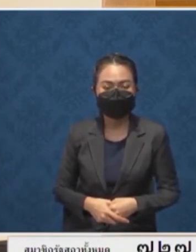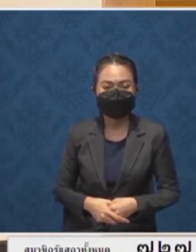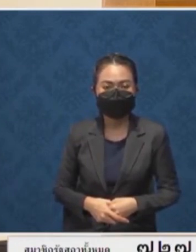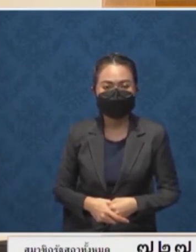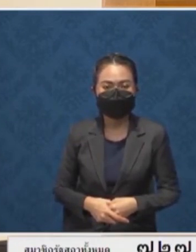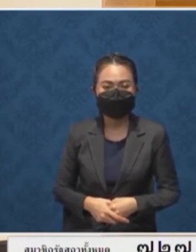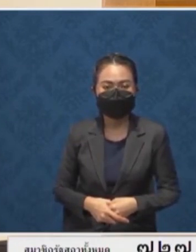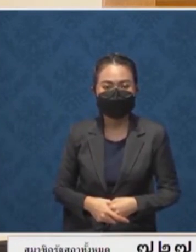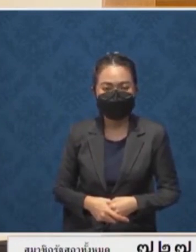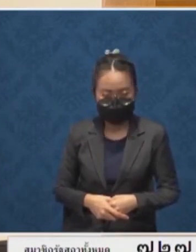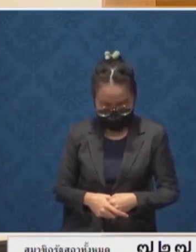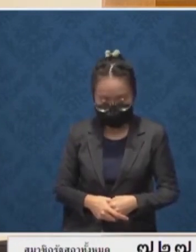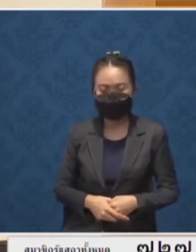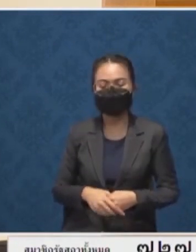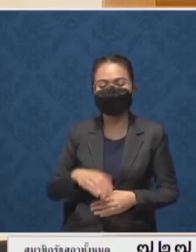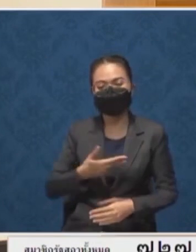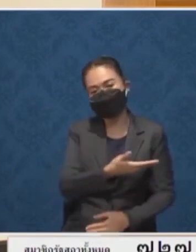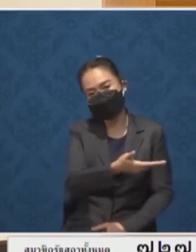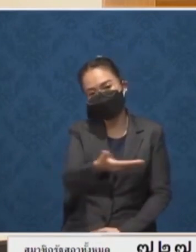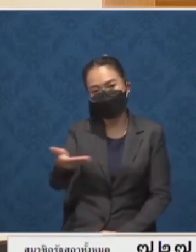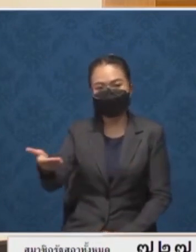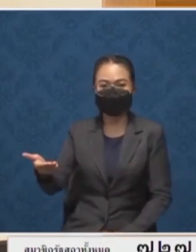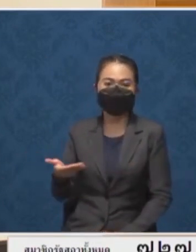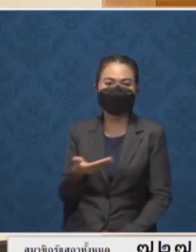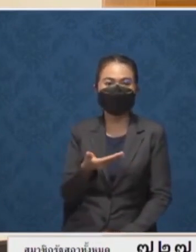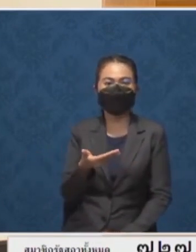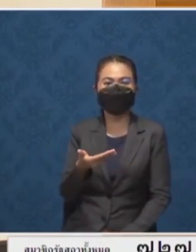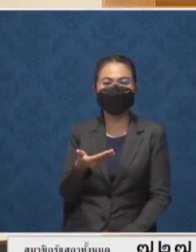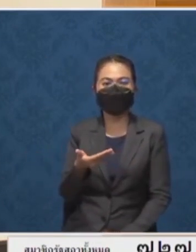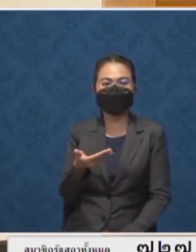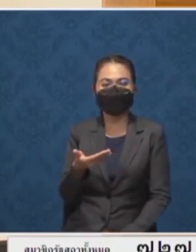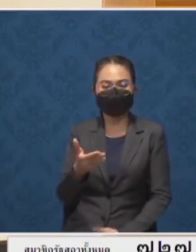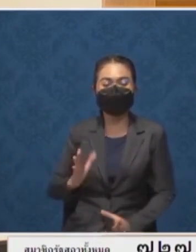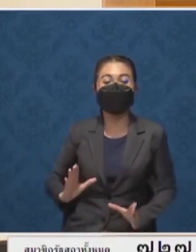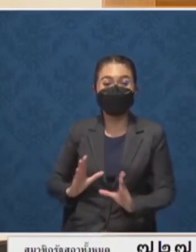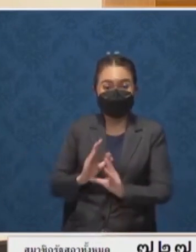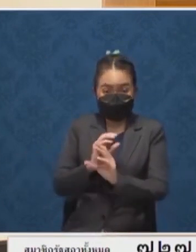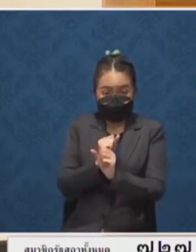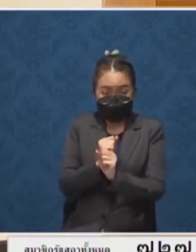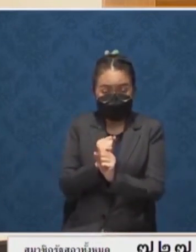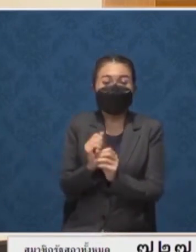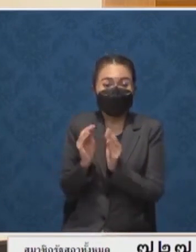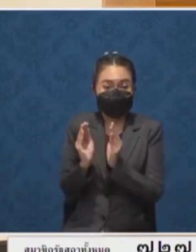ท่านสมาชิกครับผลการลงคะแน